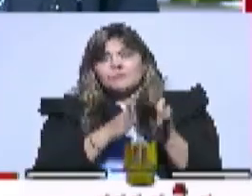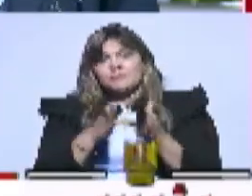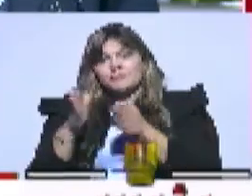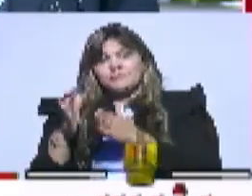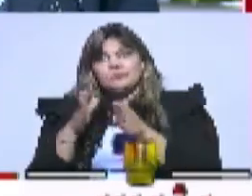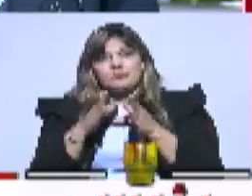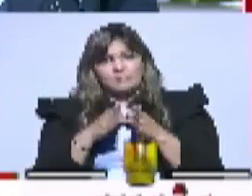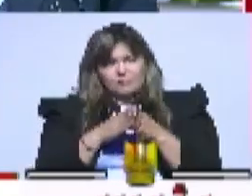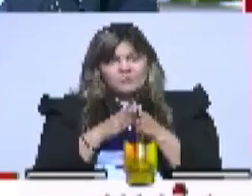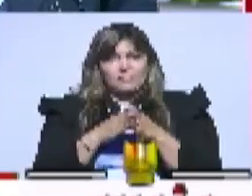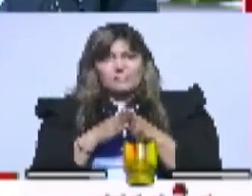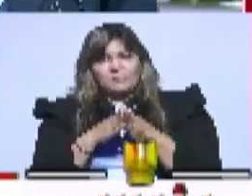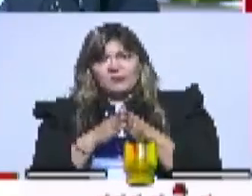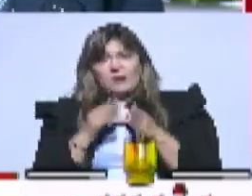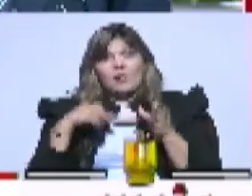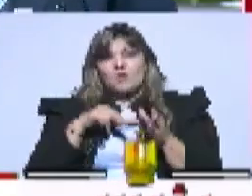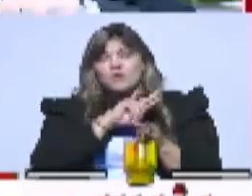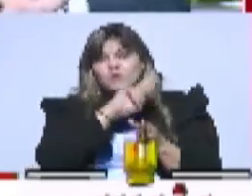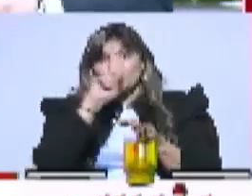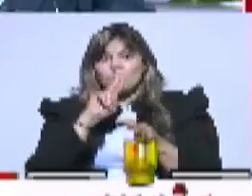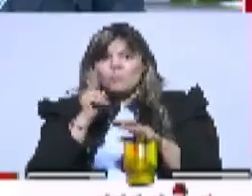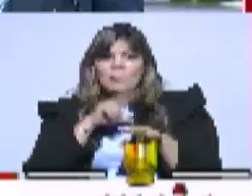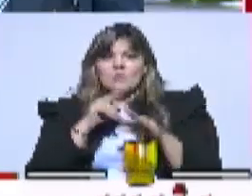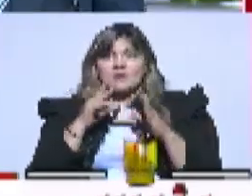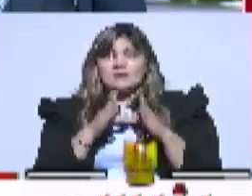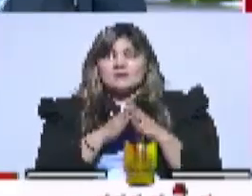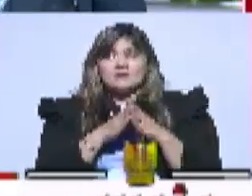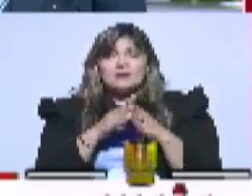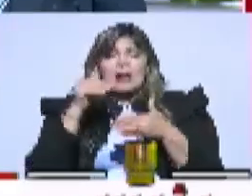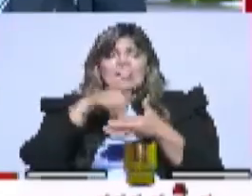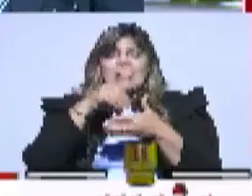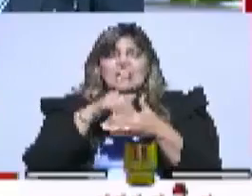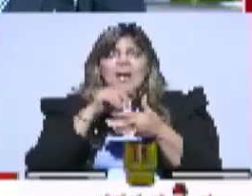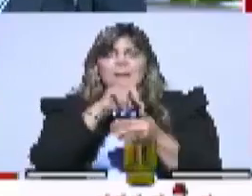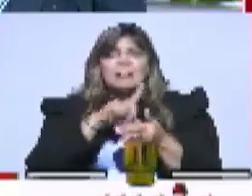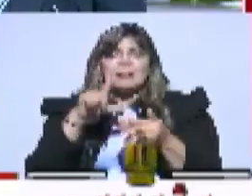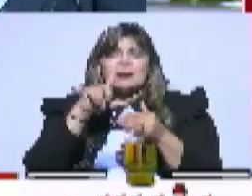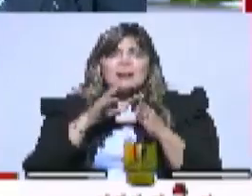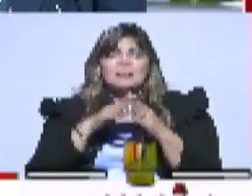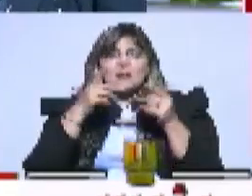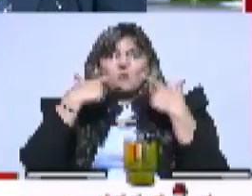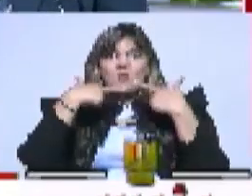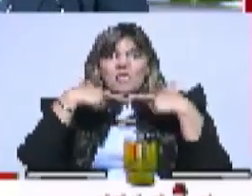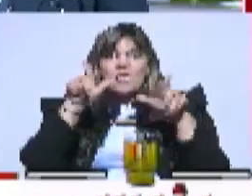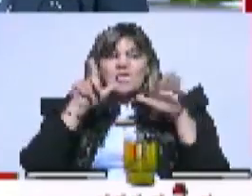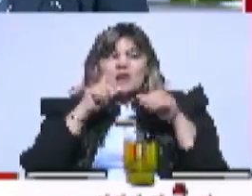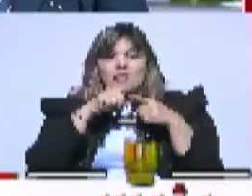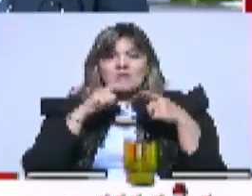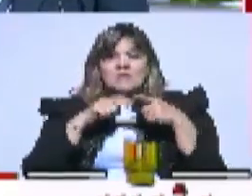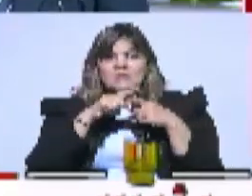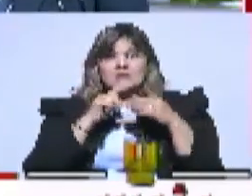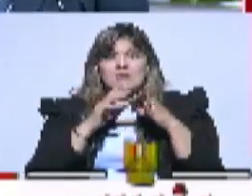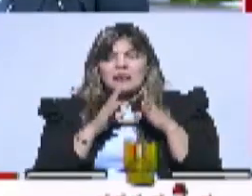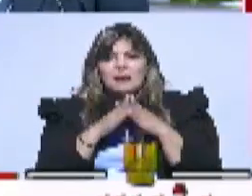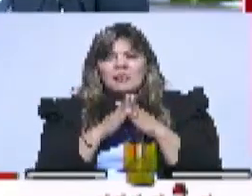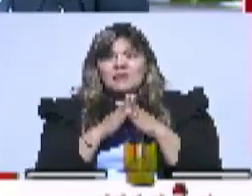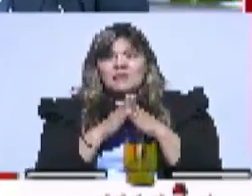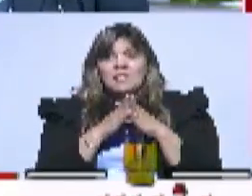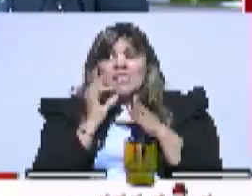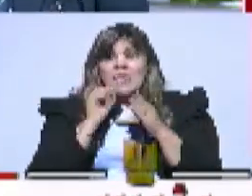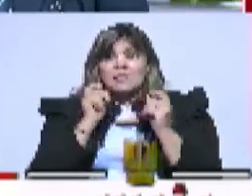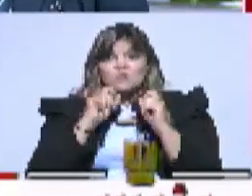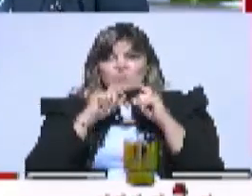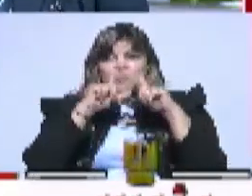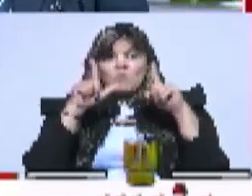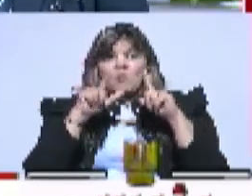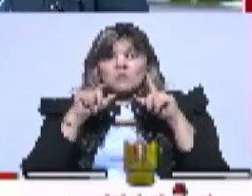صبري، يعني هنرجع تاني بقى للحدث الأكبر والأهم وهي الانتخابات الرئاسية وإعلان النتيجة، ويمكن لازم نوضح